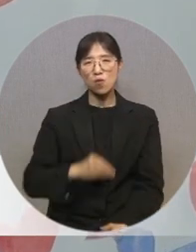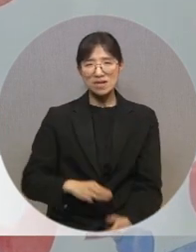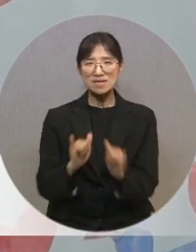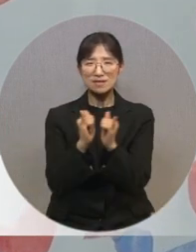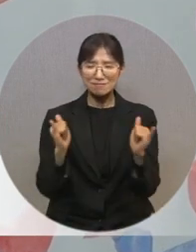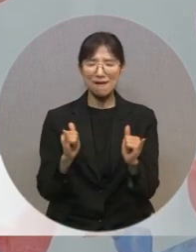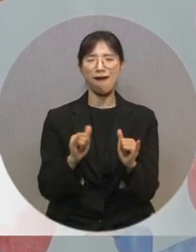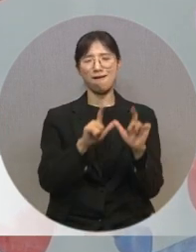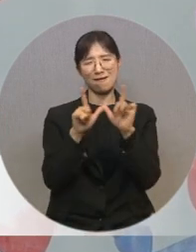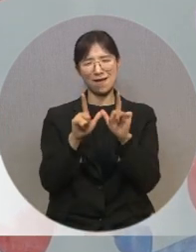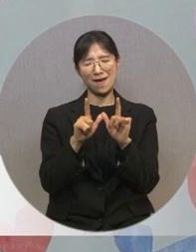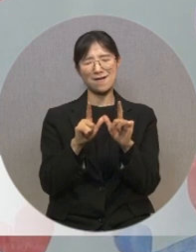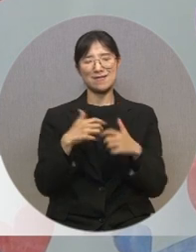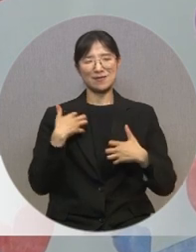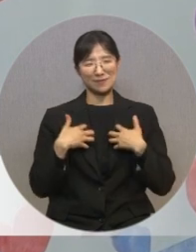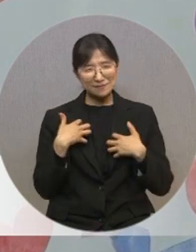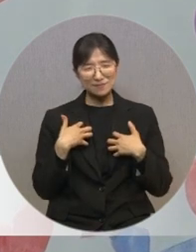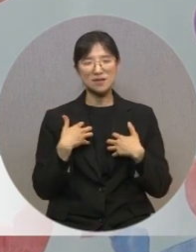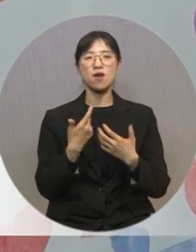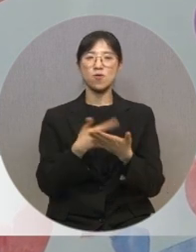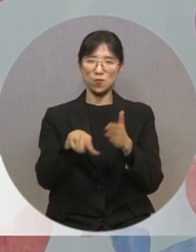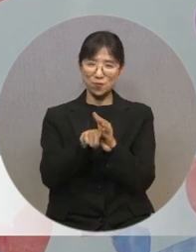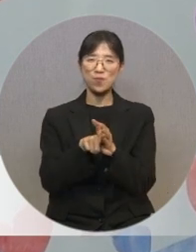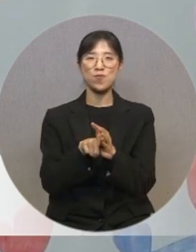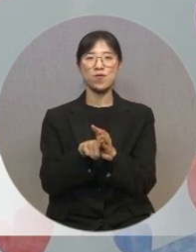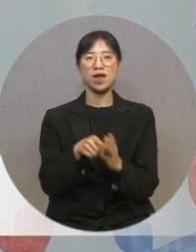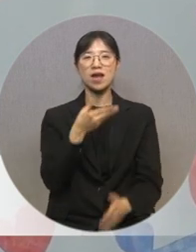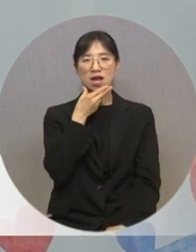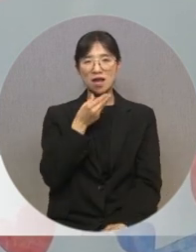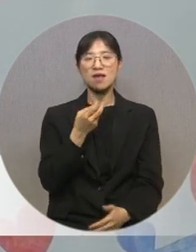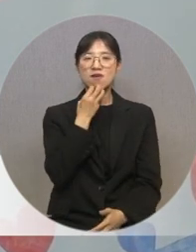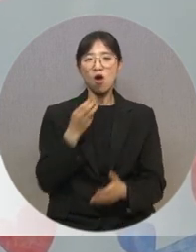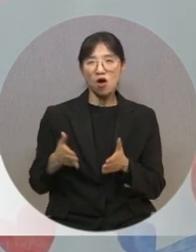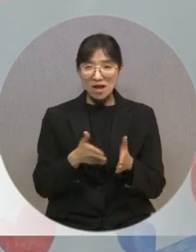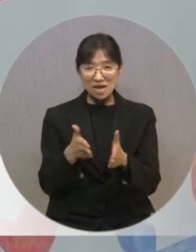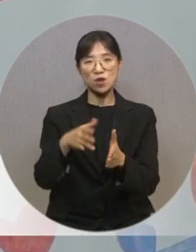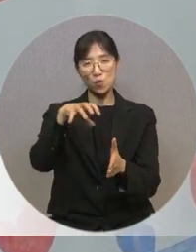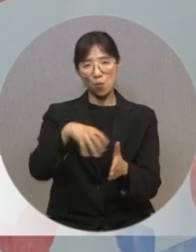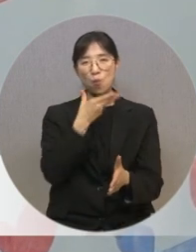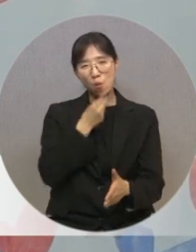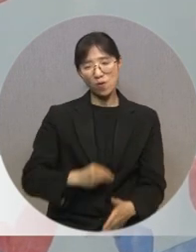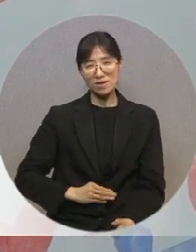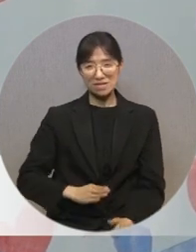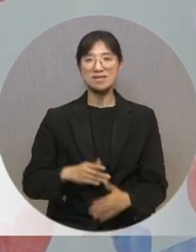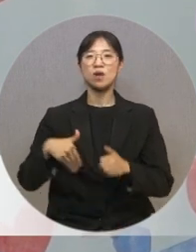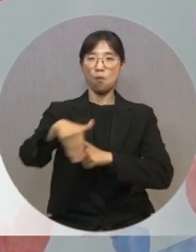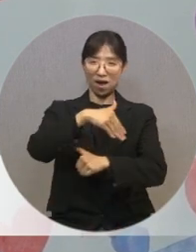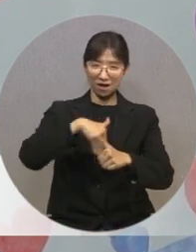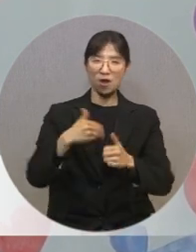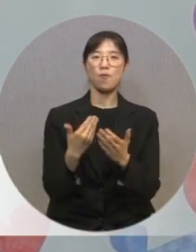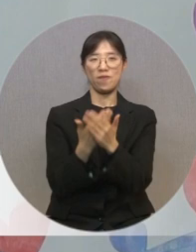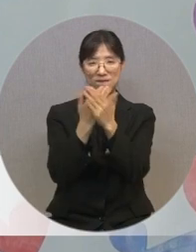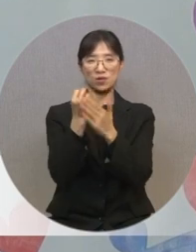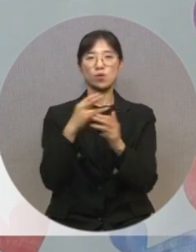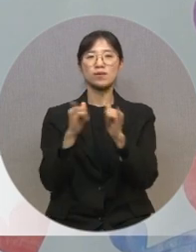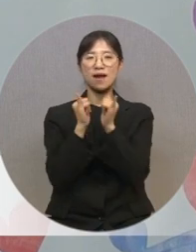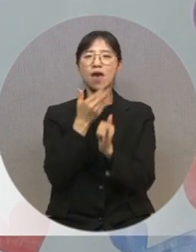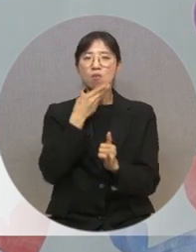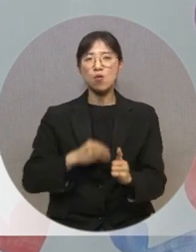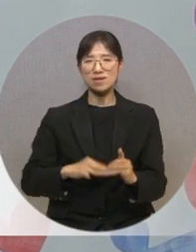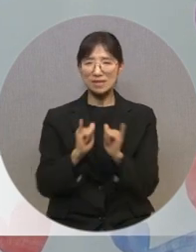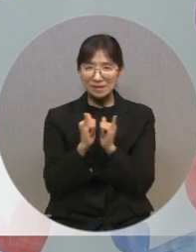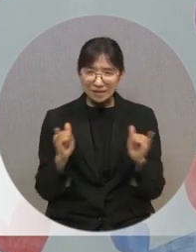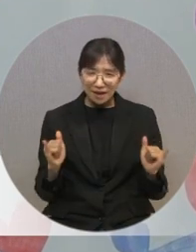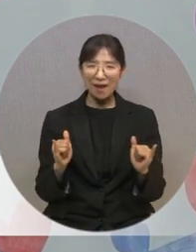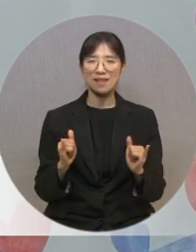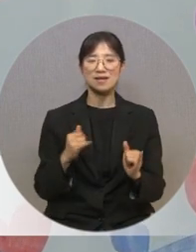더 살맛나게 일할 수 있는 경기도의 복지 환경, 근로 환경을 위해서 또 사회복지사들에게 체감할